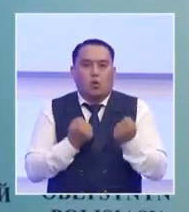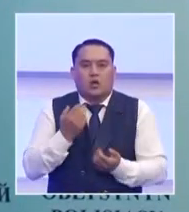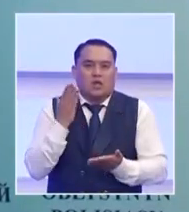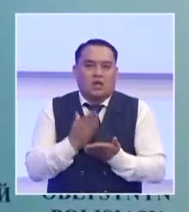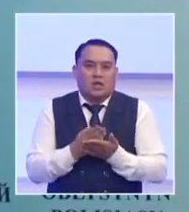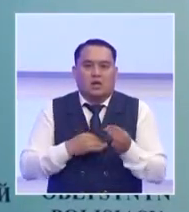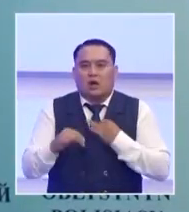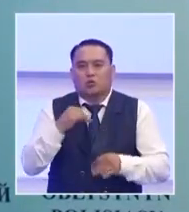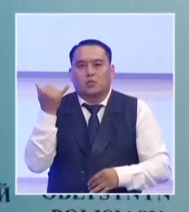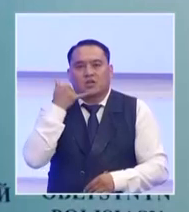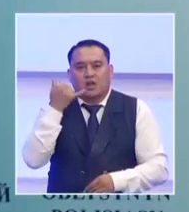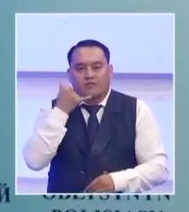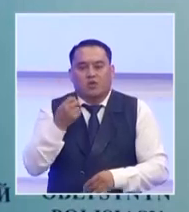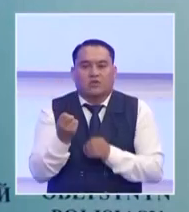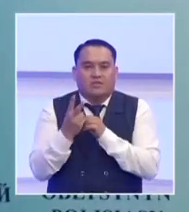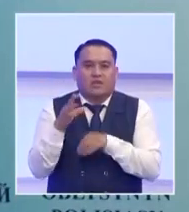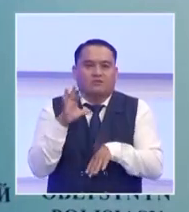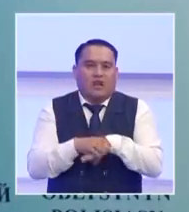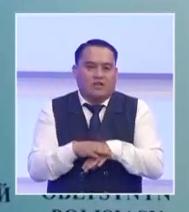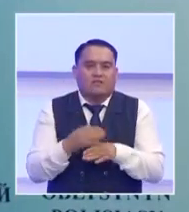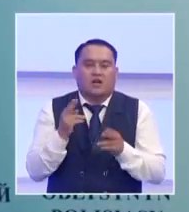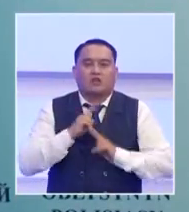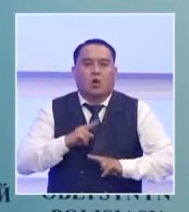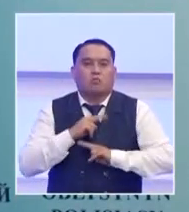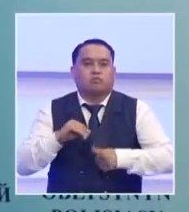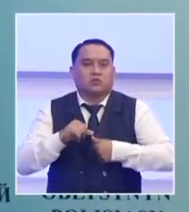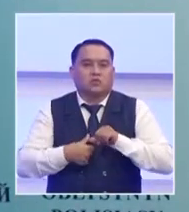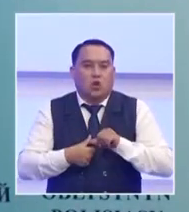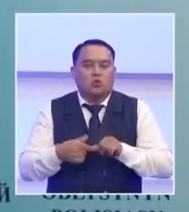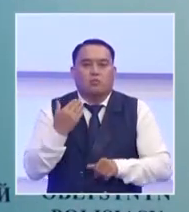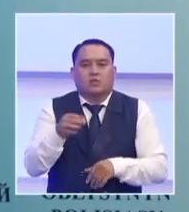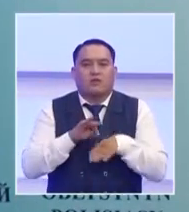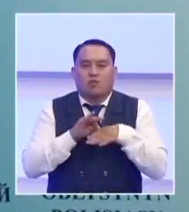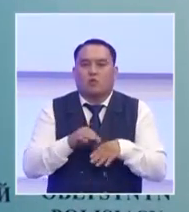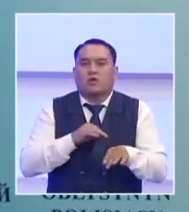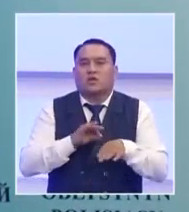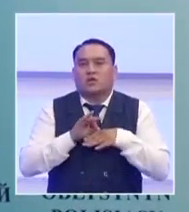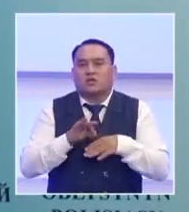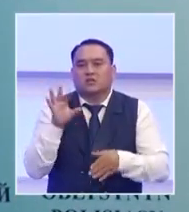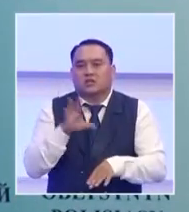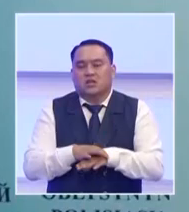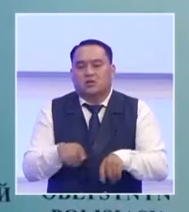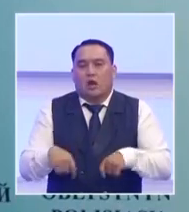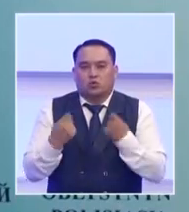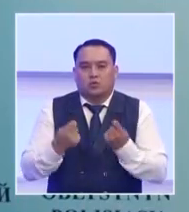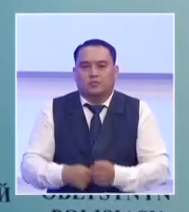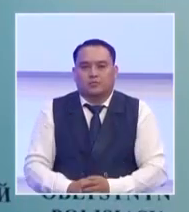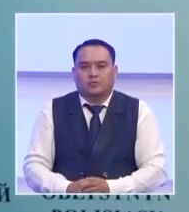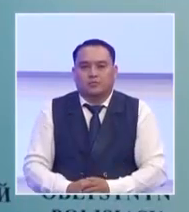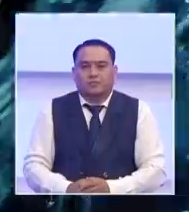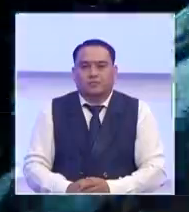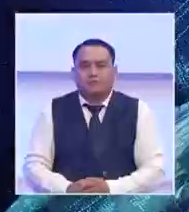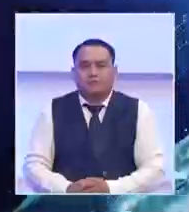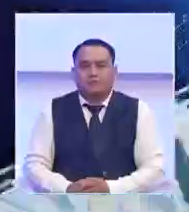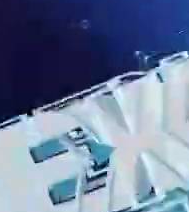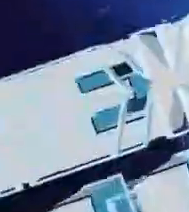конечно разговор по телефону 12 фактов наши сотрудники на постоянной основе проводят такие рейды с целью выявления нарушителей за рулем